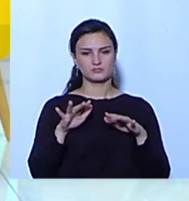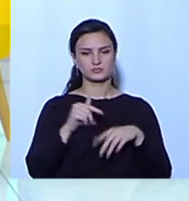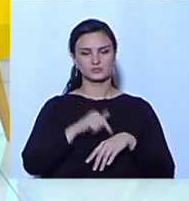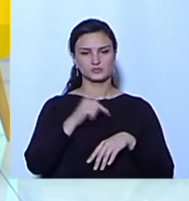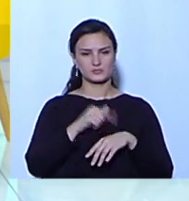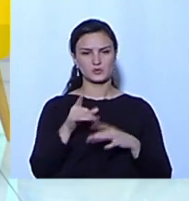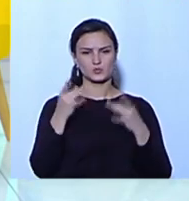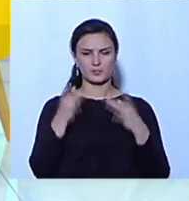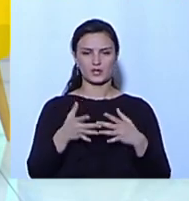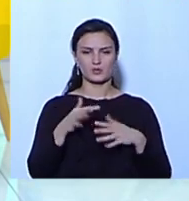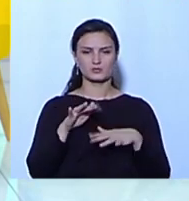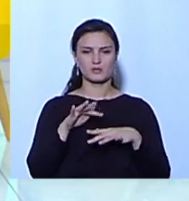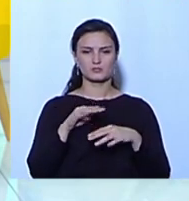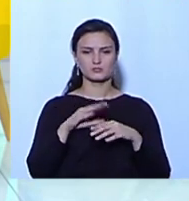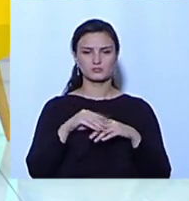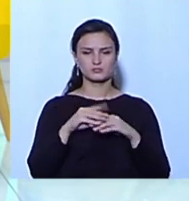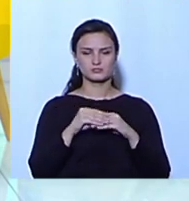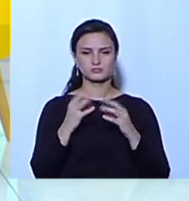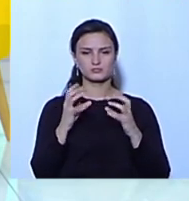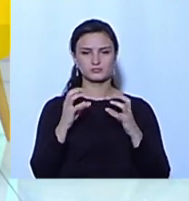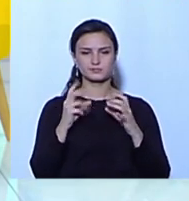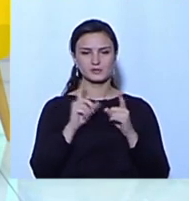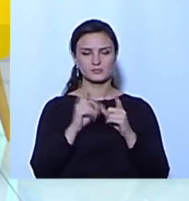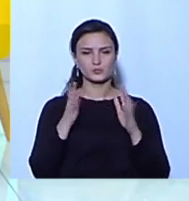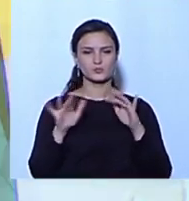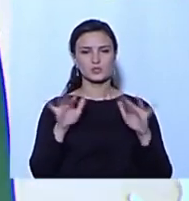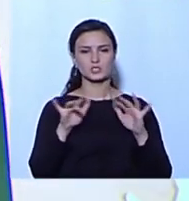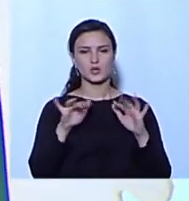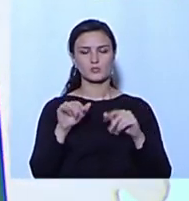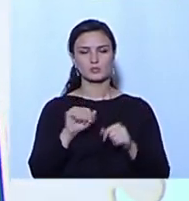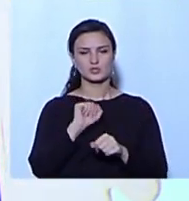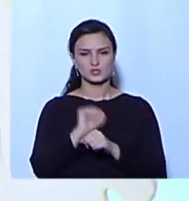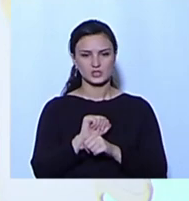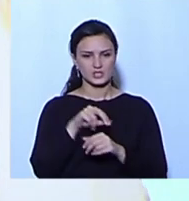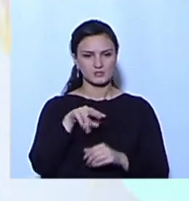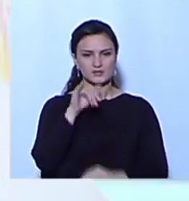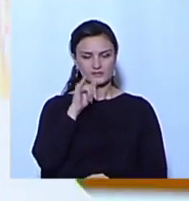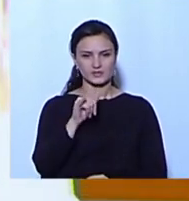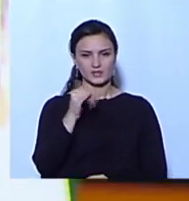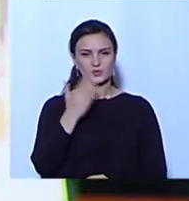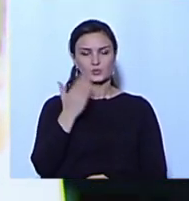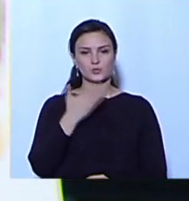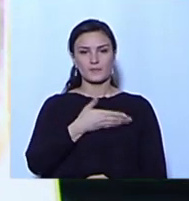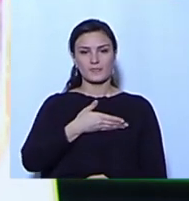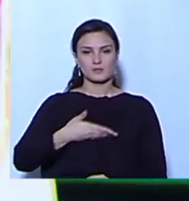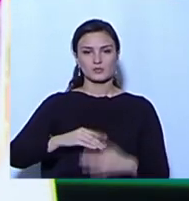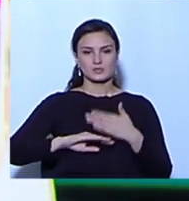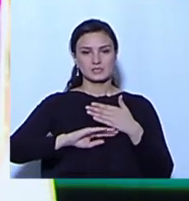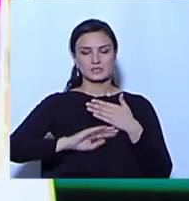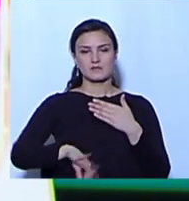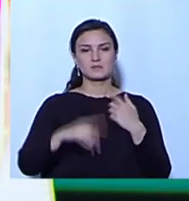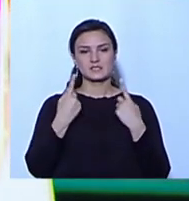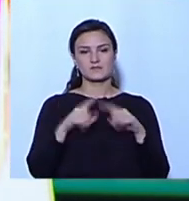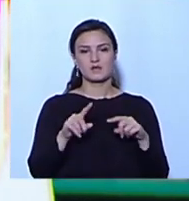ეს არის უბრალოდ დაბუჟება? ეს არის უბრალოდ მოძრაობის შეზღუდვა? თუ იმ ზონის ქვემოთ მდებარე